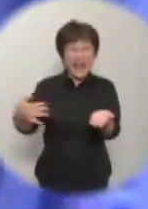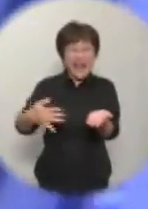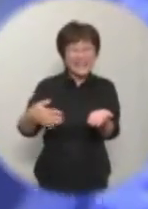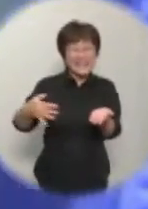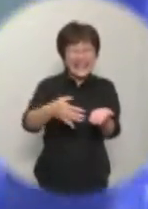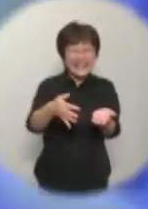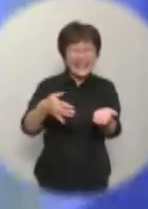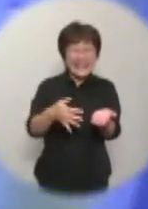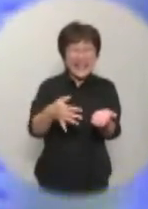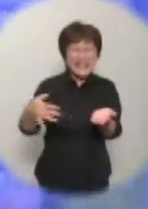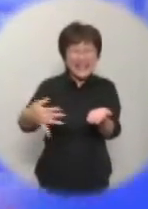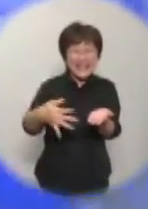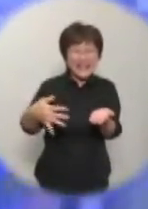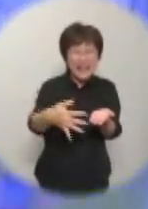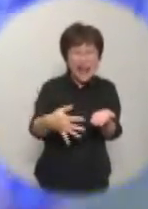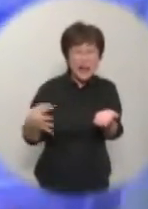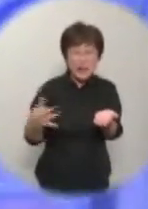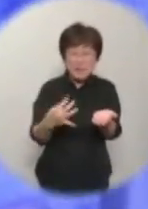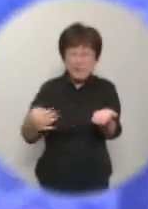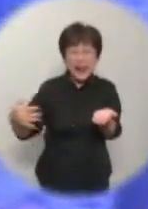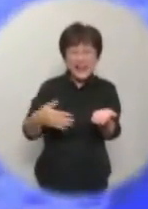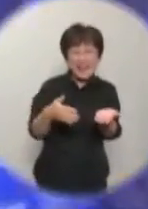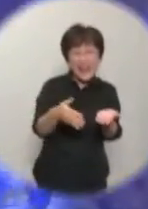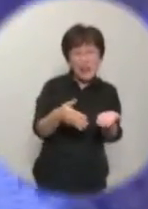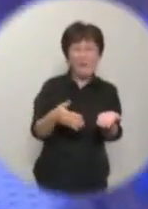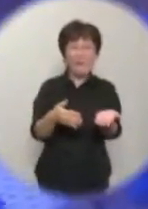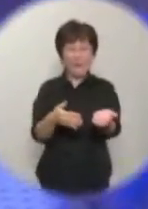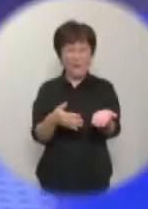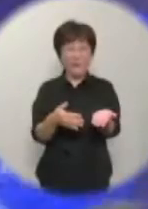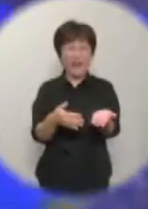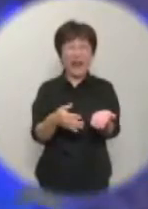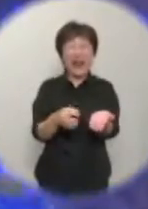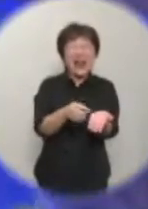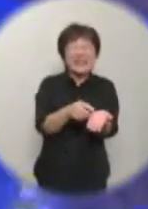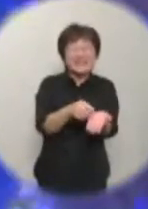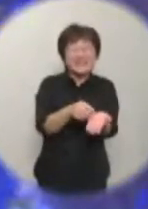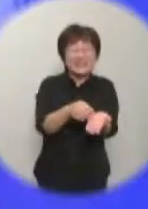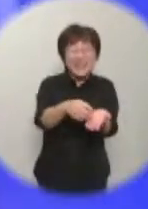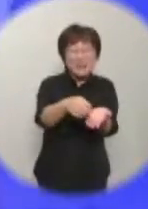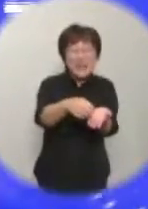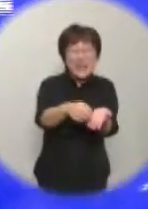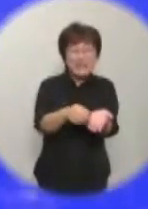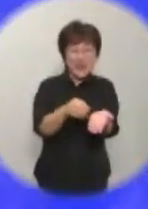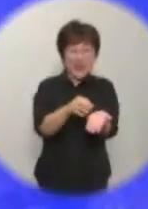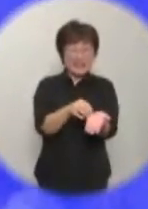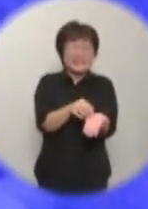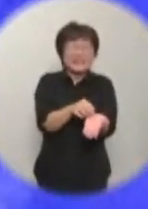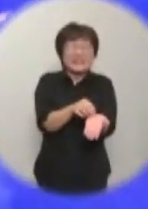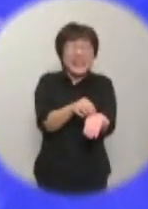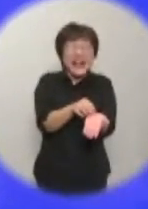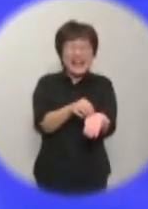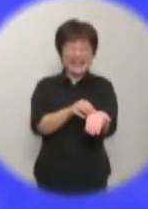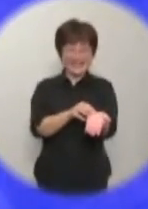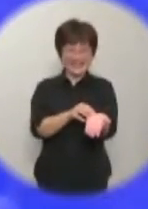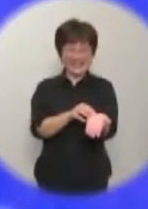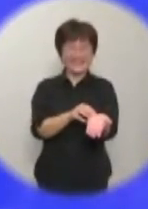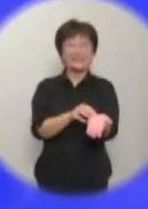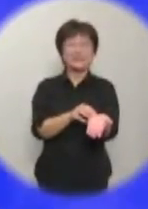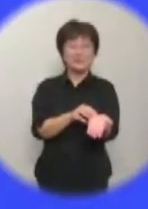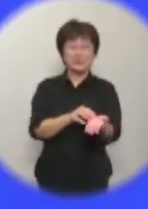すごい集まってきた。 いっぱい来たよ。あー食べてる。かわいい、くすぐったい。